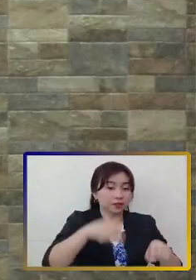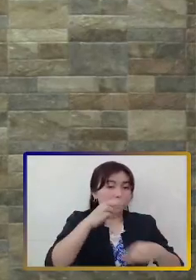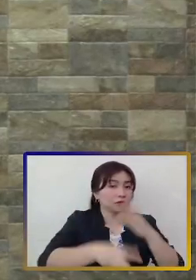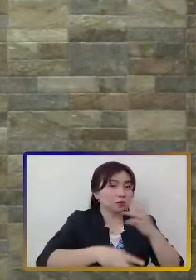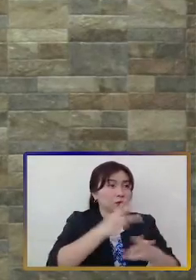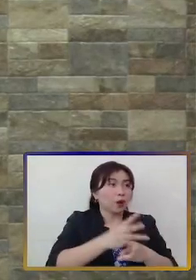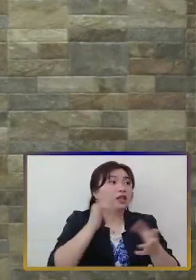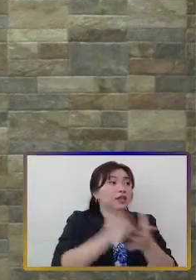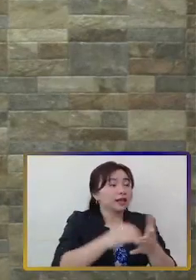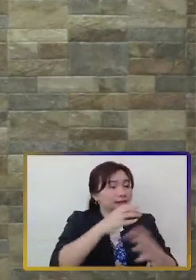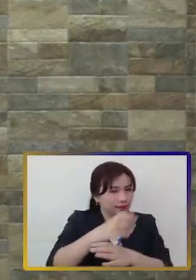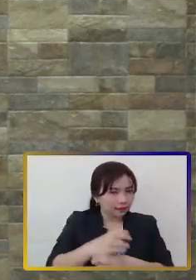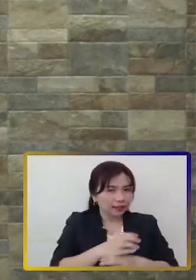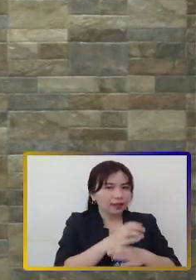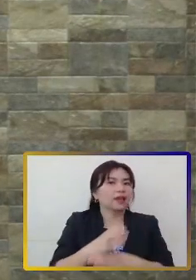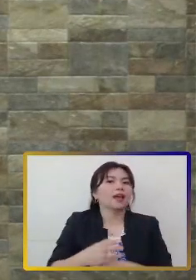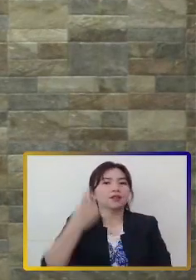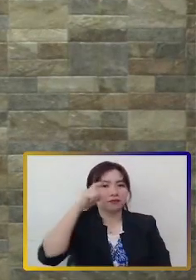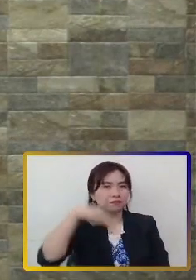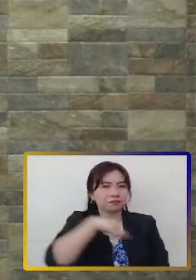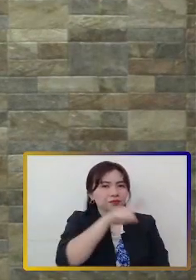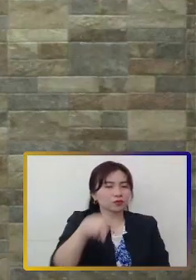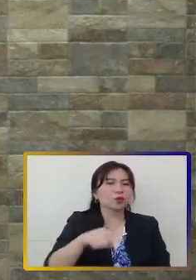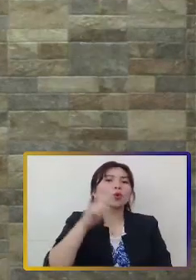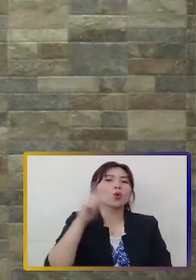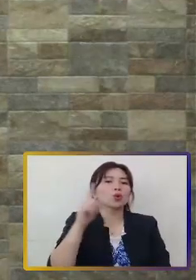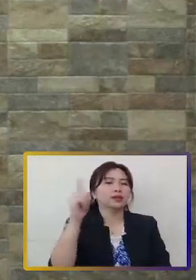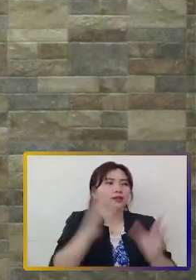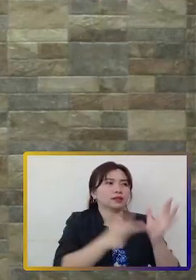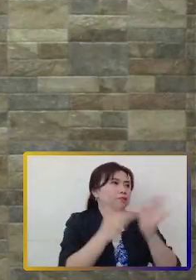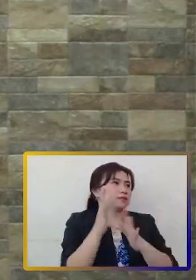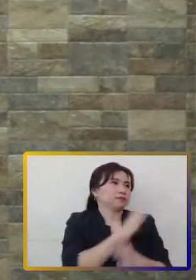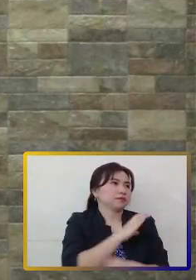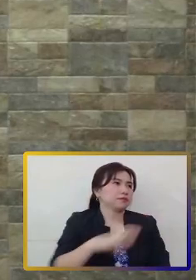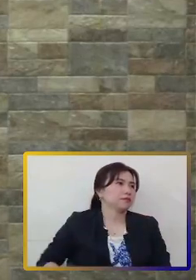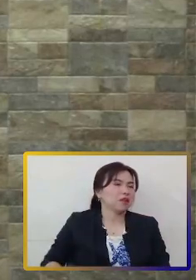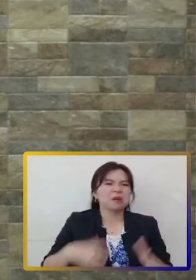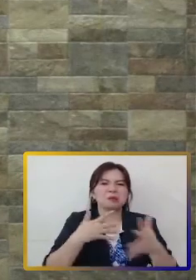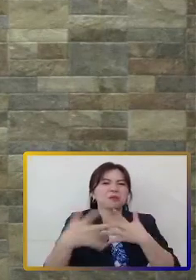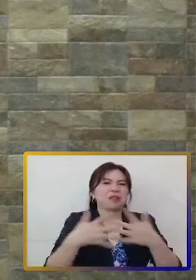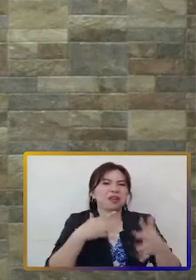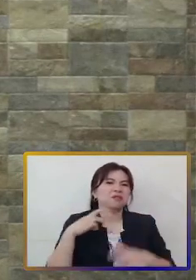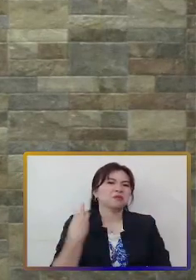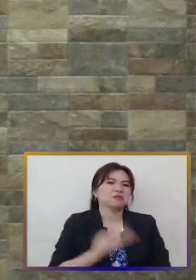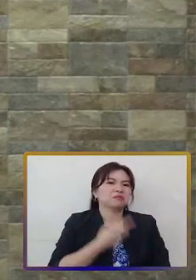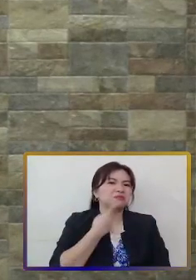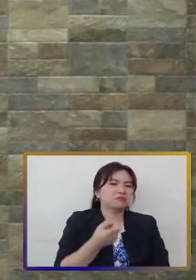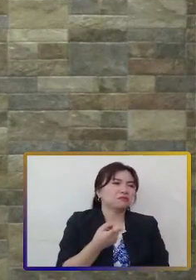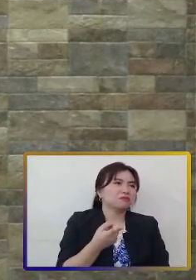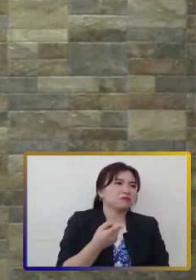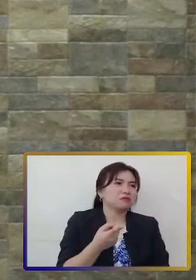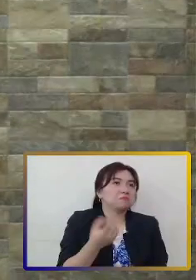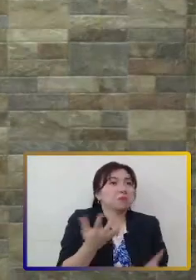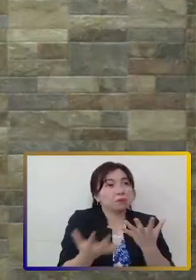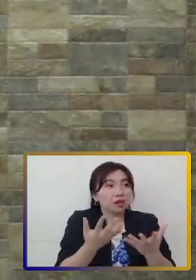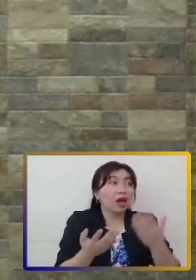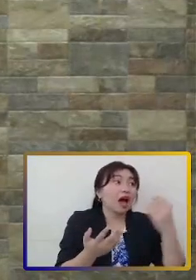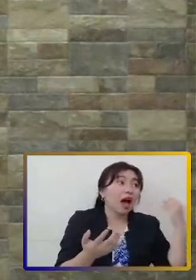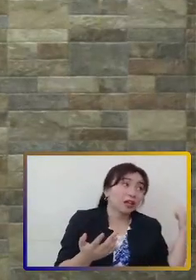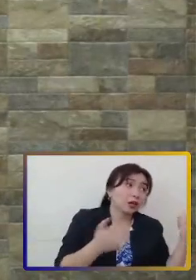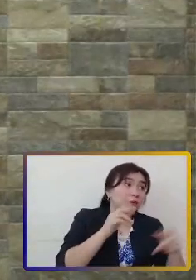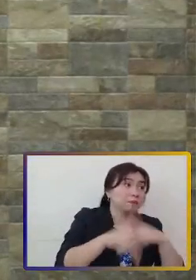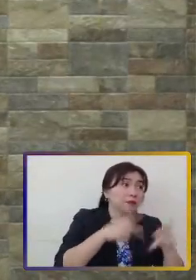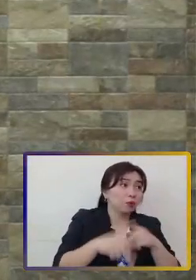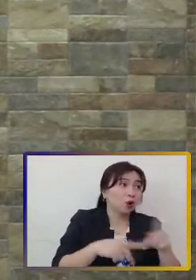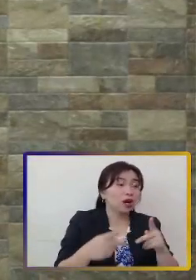for us other than the name of the Lord Jesus Christ Kahit ma Anong sabihin natin mga kapatid kahit sino magtao ang Magpakita ng